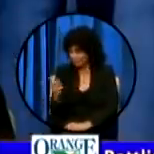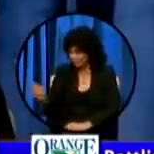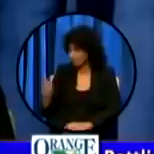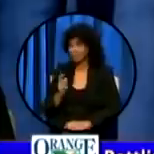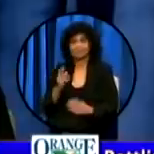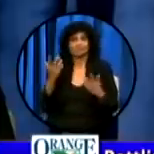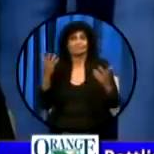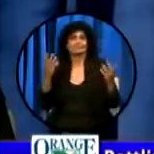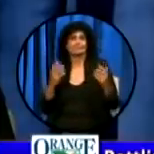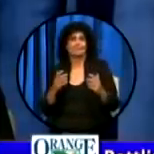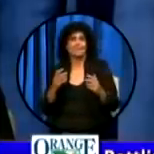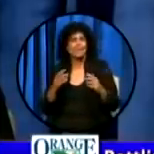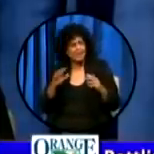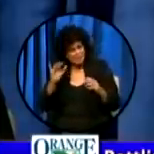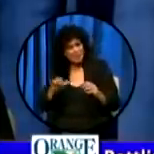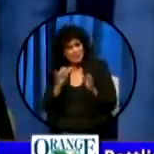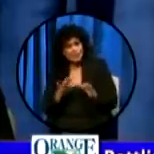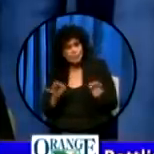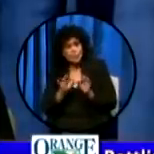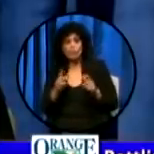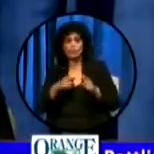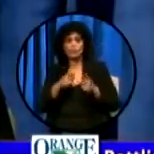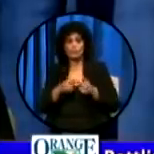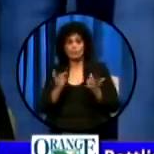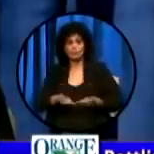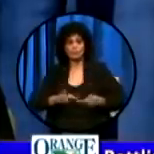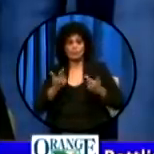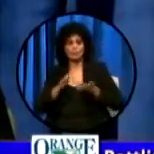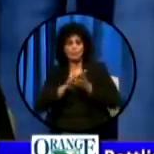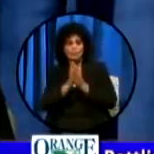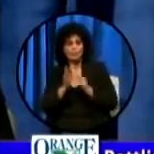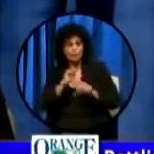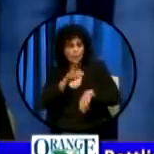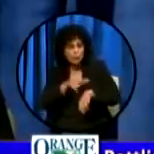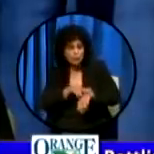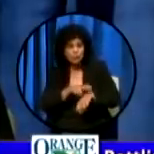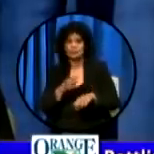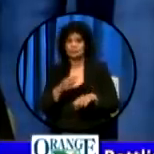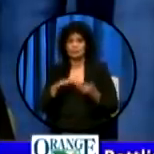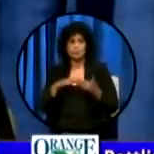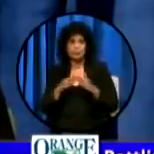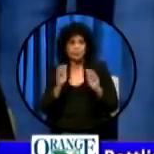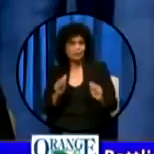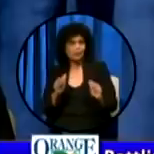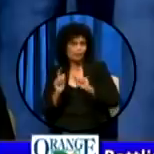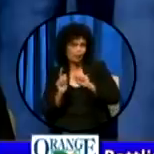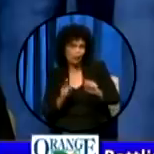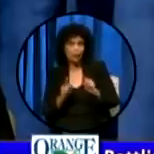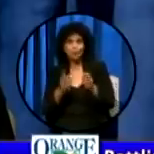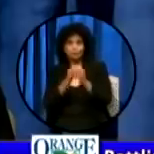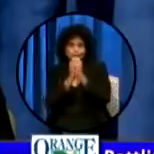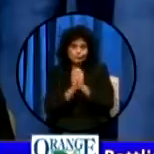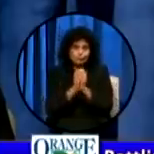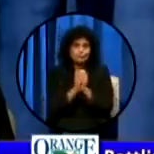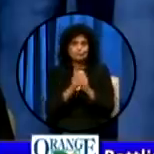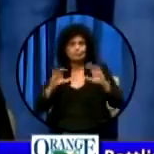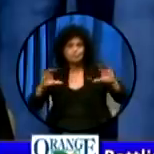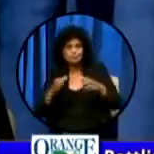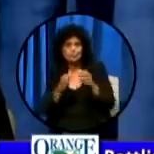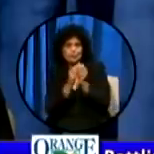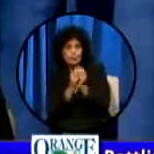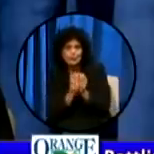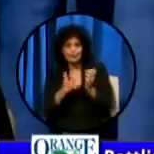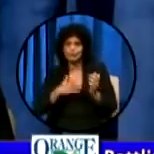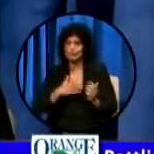жизни, какой мы ее знаем, что мы сможем получать духовную пищу, в которой мы все нуждаемся, как община, и нам это